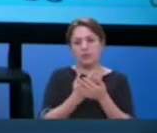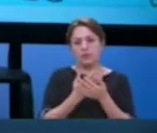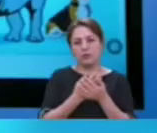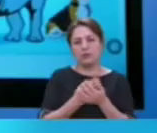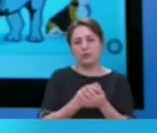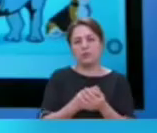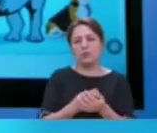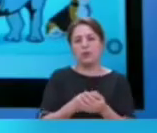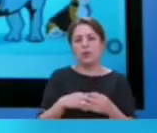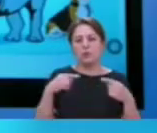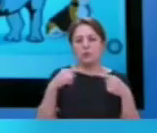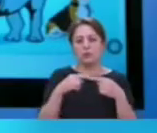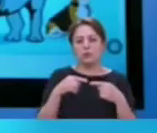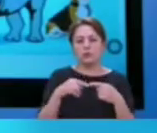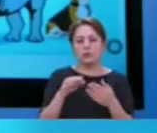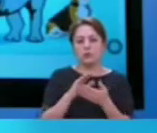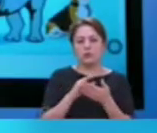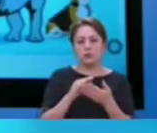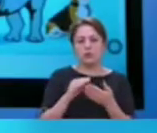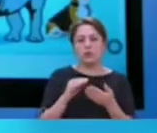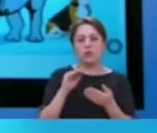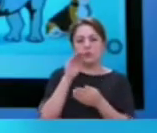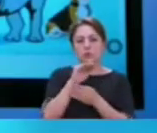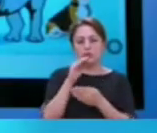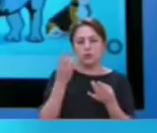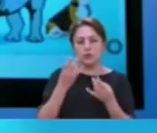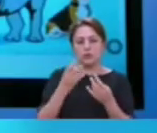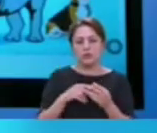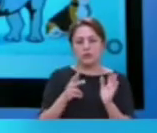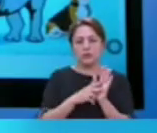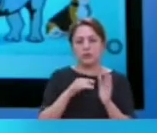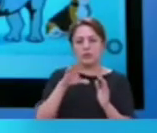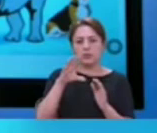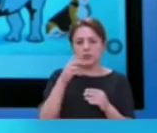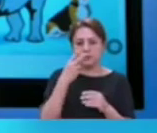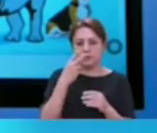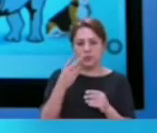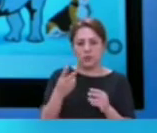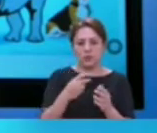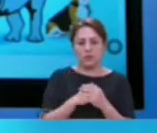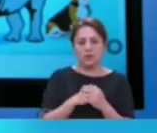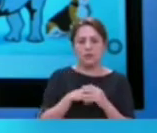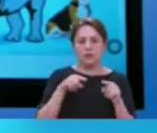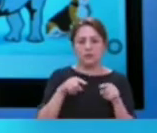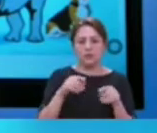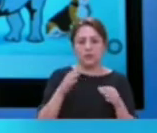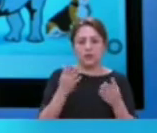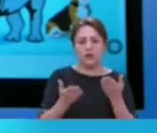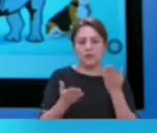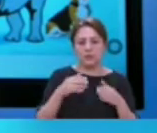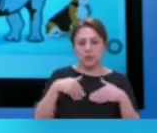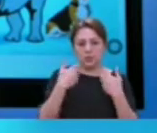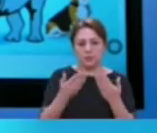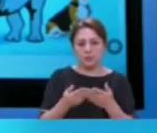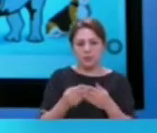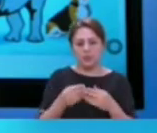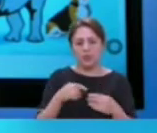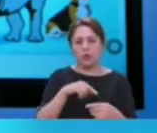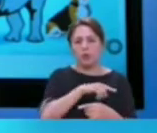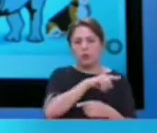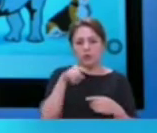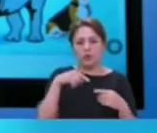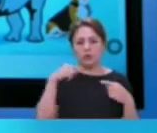qo'ying. Mana 8-chi rasm tasvirlangan. Mana bu yerda esa vaznlar berilgan, ularga